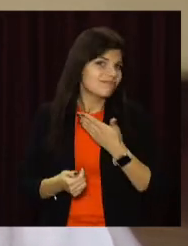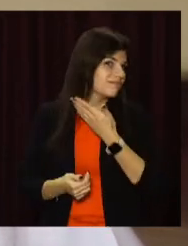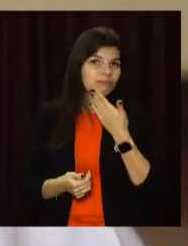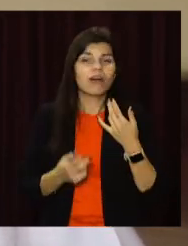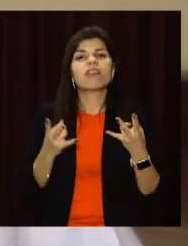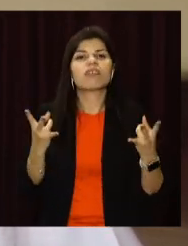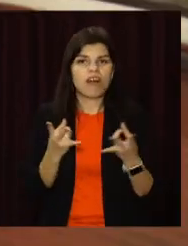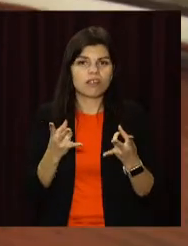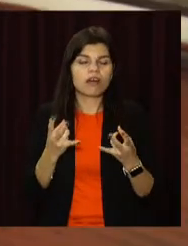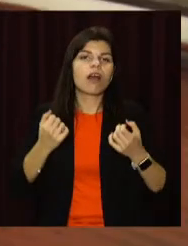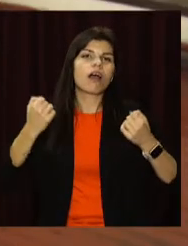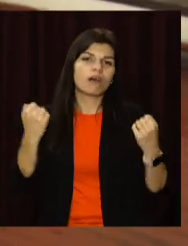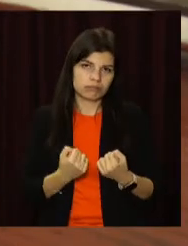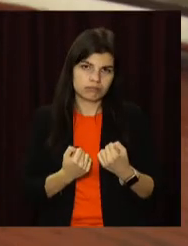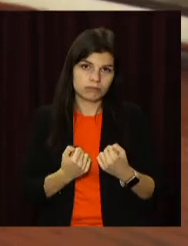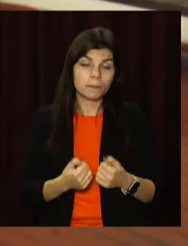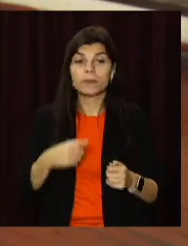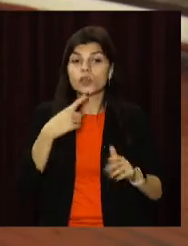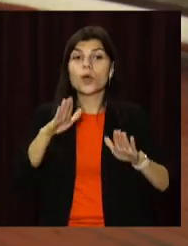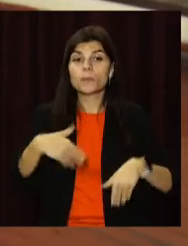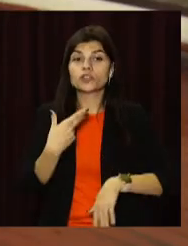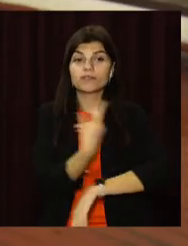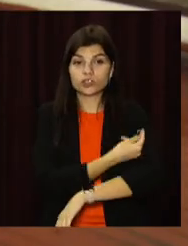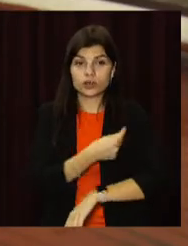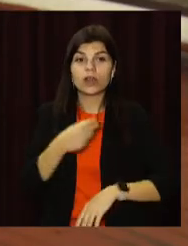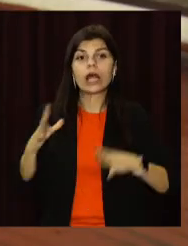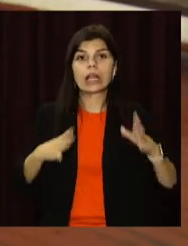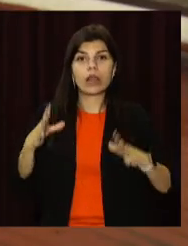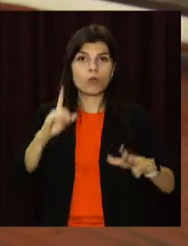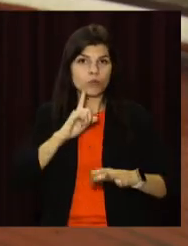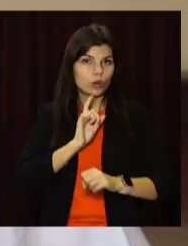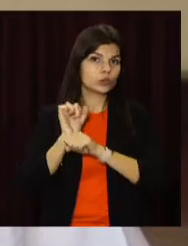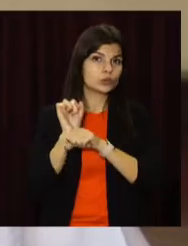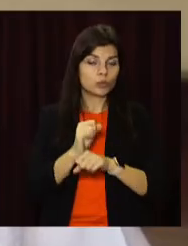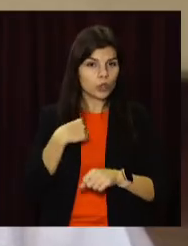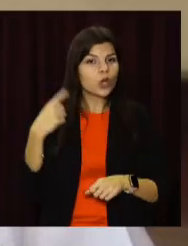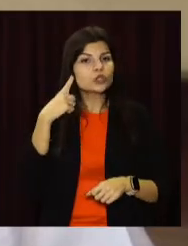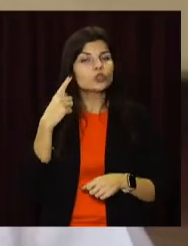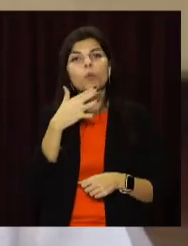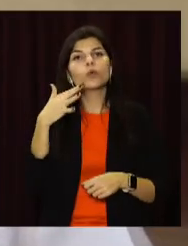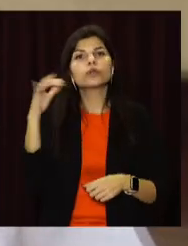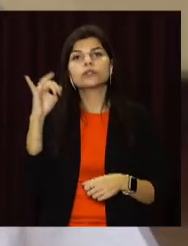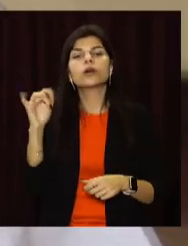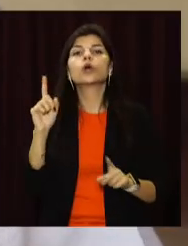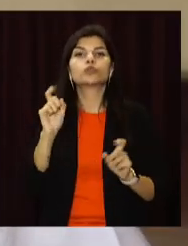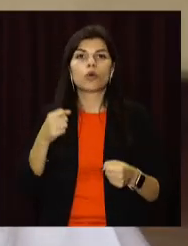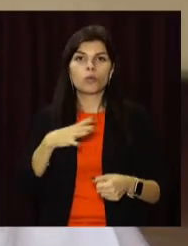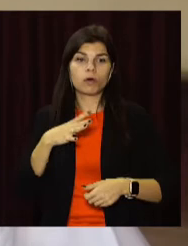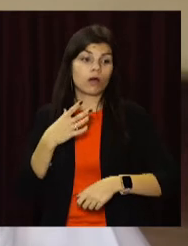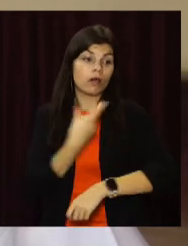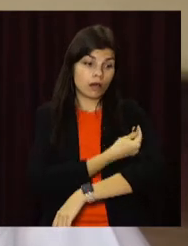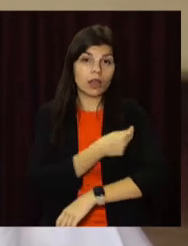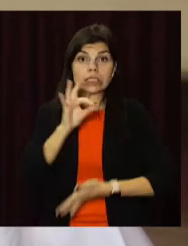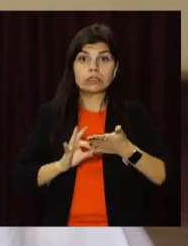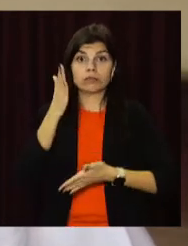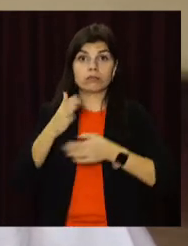було, поэтому и сделала. Після щеплення навіть відмовилась від тренувань. Я просто слышала много историй о том, как это могло чем-то закончиться. Из-за